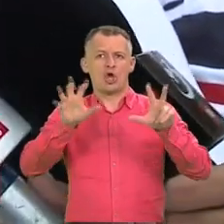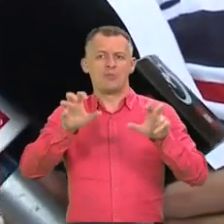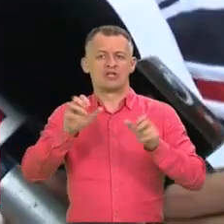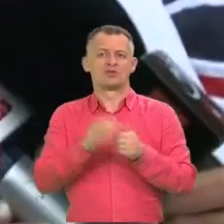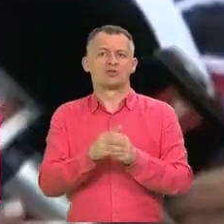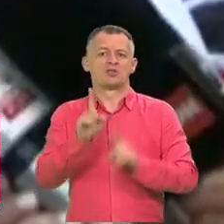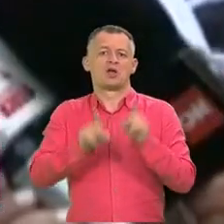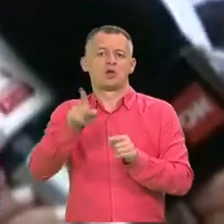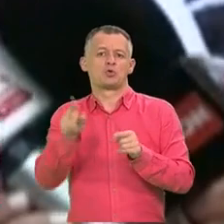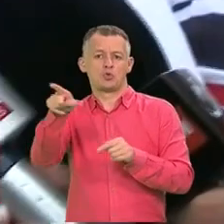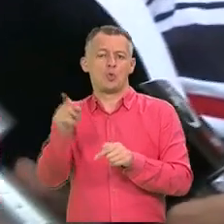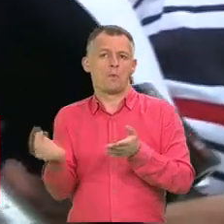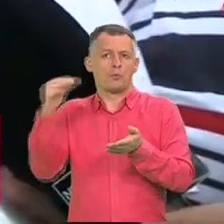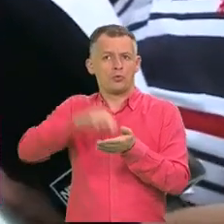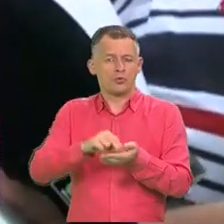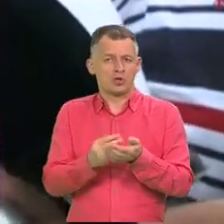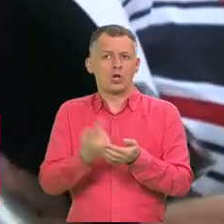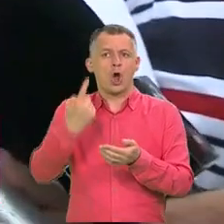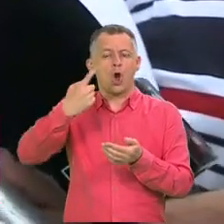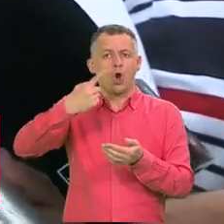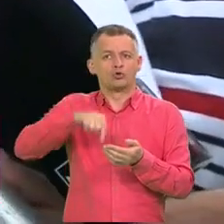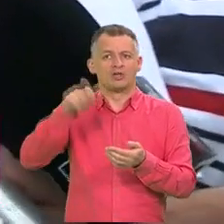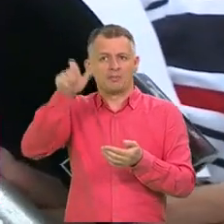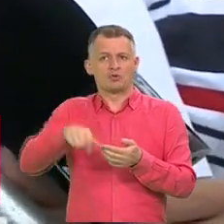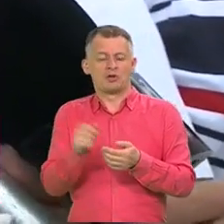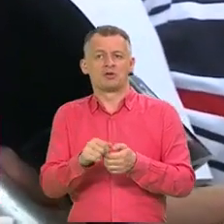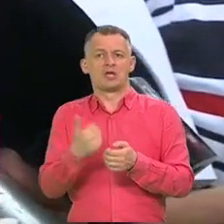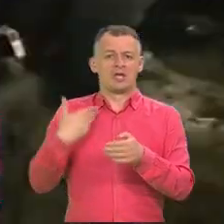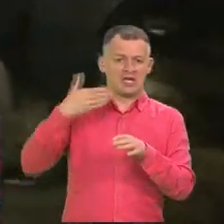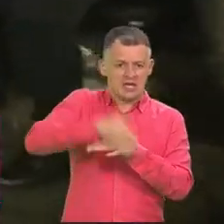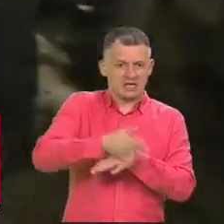tine în casă 100 de inși, vin primarul să te întrebe de ce ai luat foc în casă la tine cu 100 de inși?